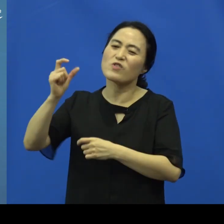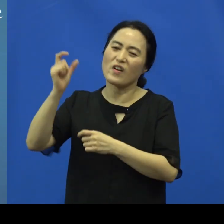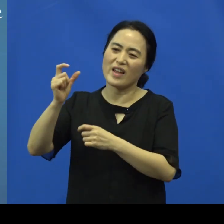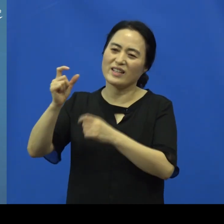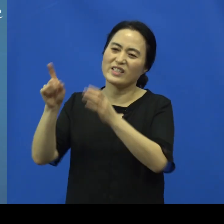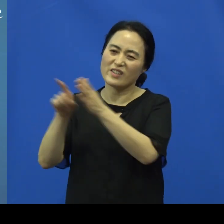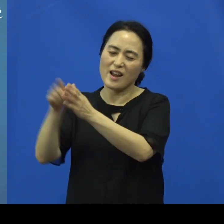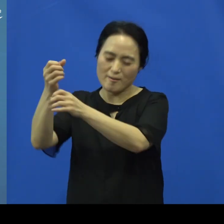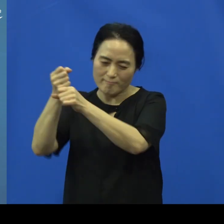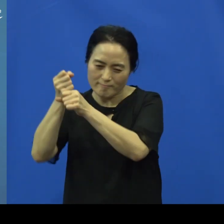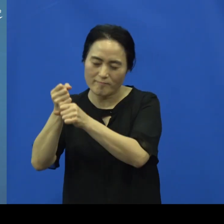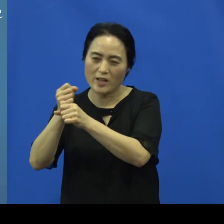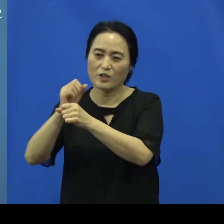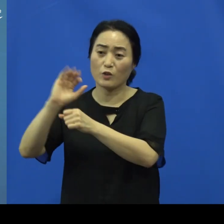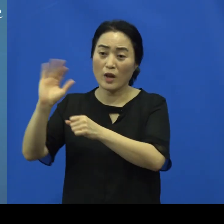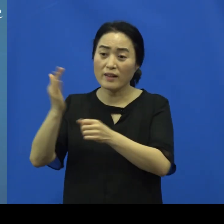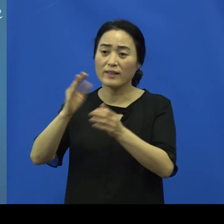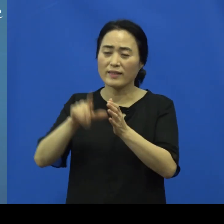기도가 아니에요.